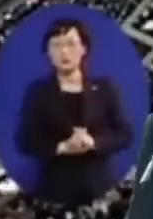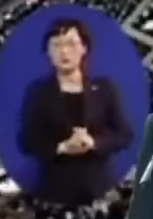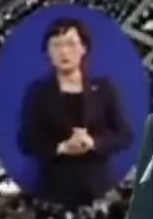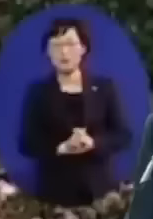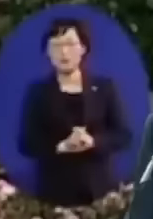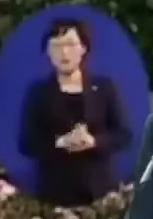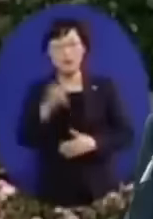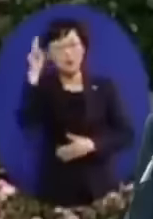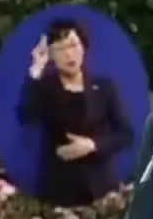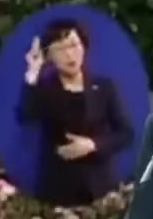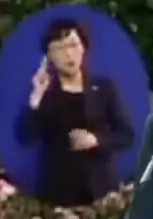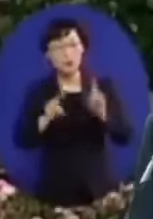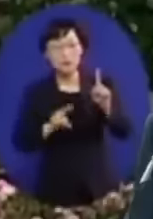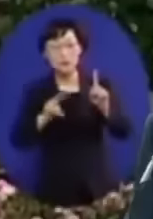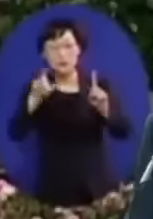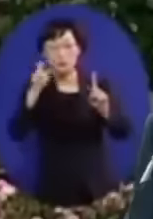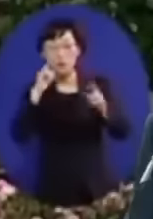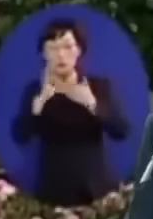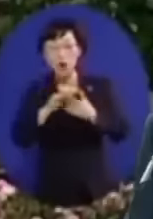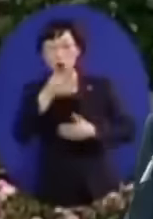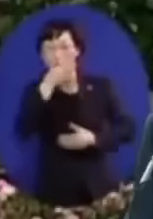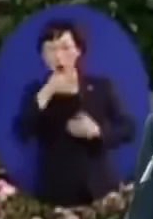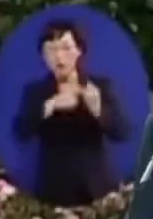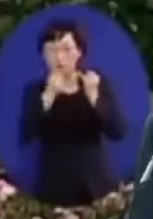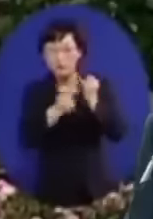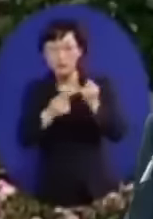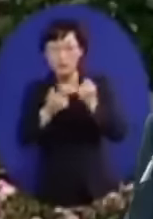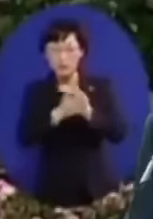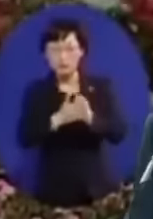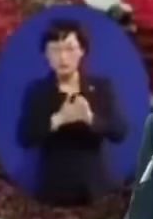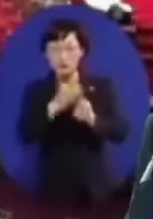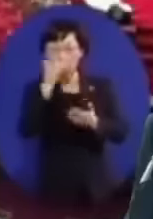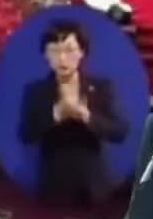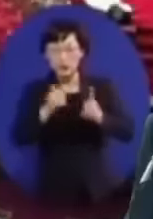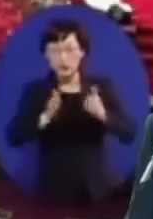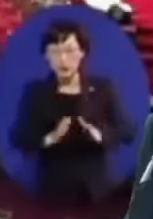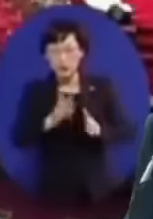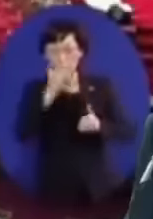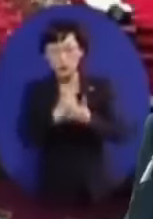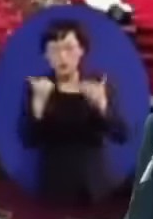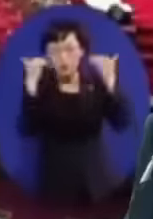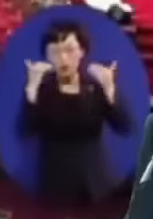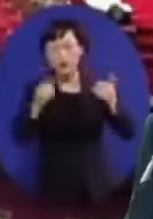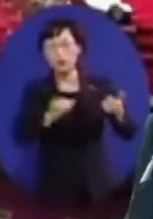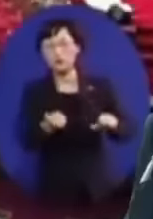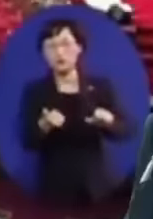야고보서 1장 15절에 욕심이 잉태한 즉 죄를 낳고 죄가 장성한 즉 사망을 낳느니라.